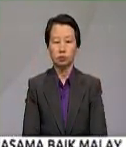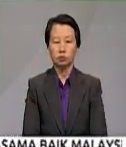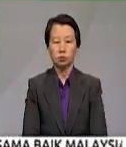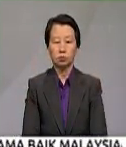dapat mepaskan